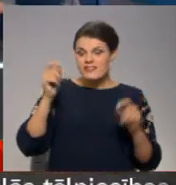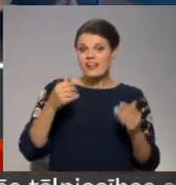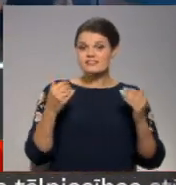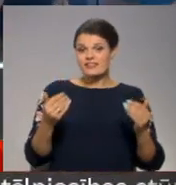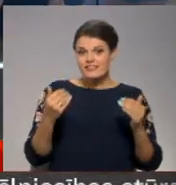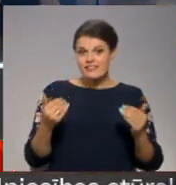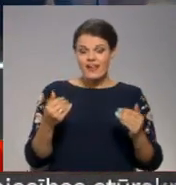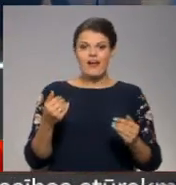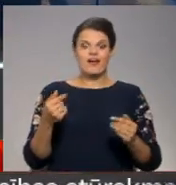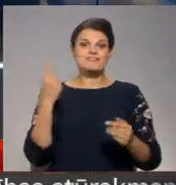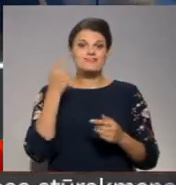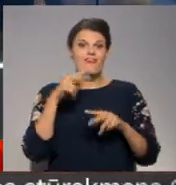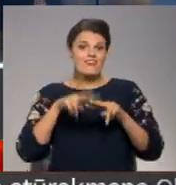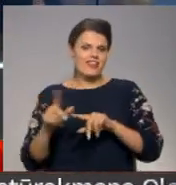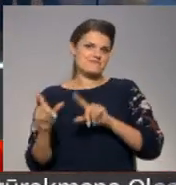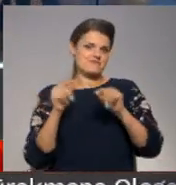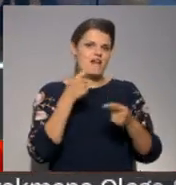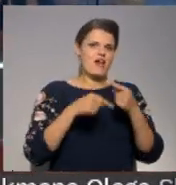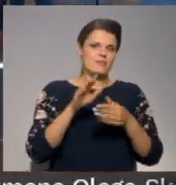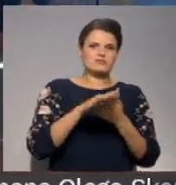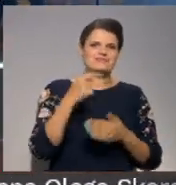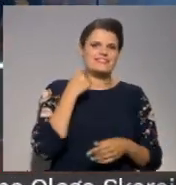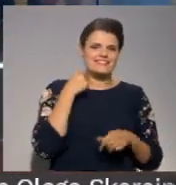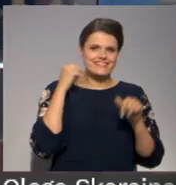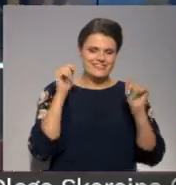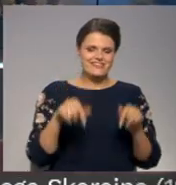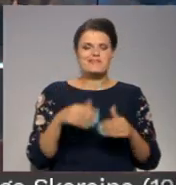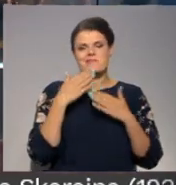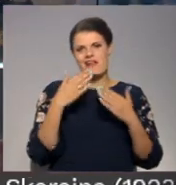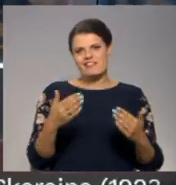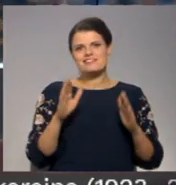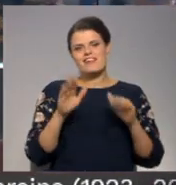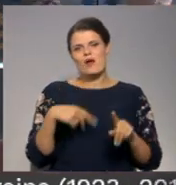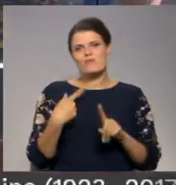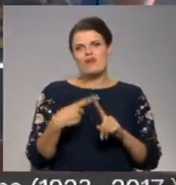no šīs saulainā Salacgrīvas atpakaļ pie tevis, Jānis, studijā Rīgā. Liels paldies, Zane! Paldies, lai pozitīvs vakars!